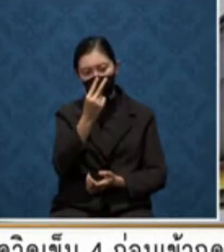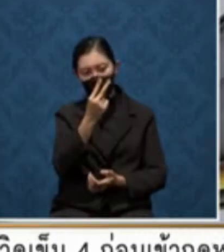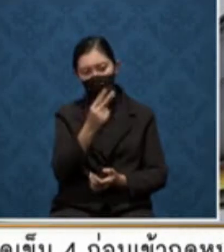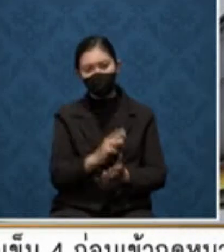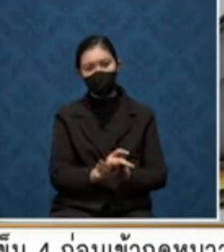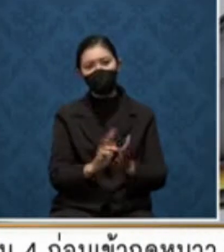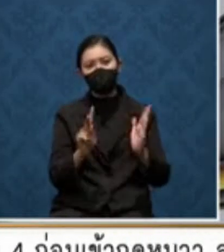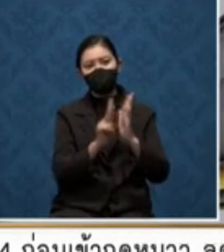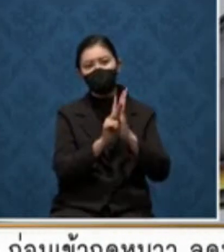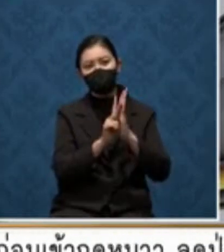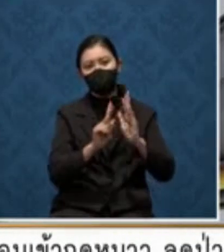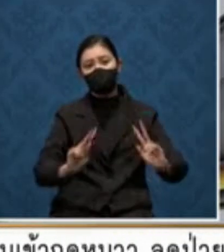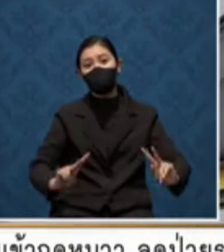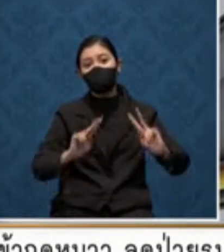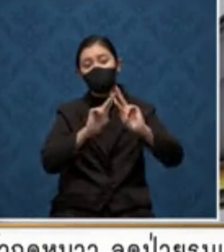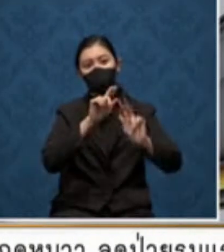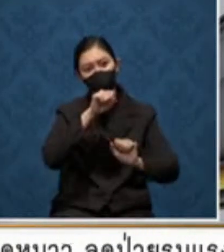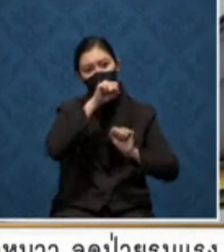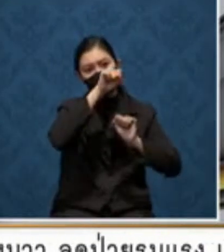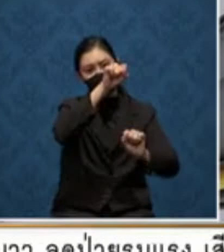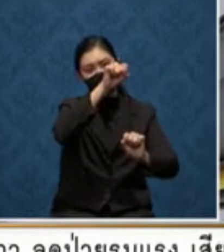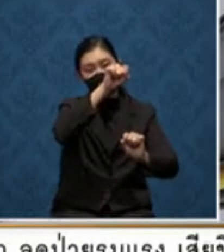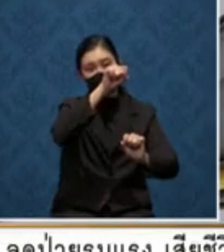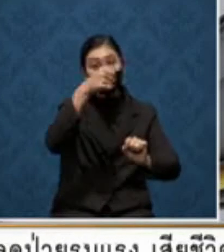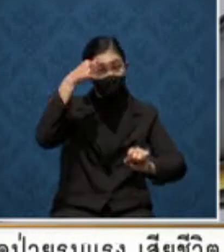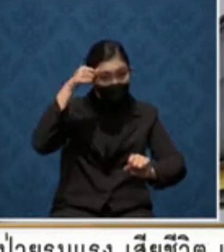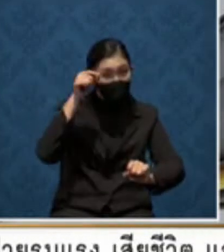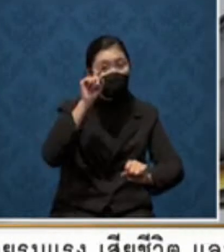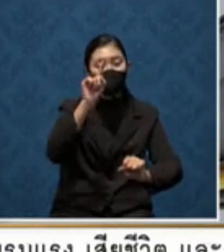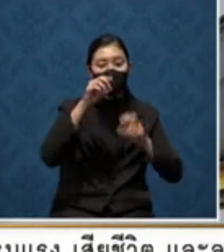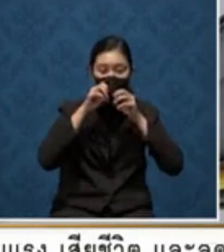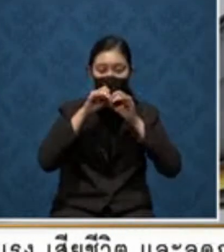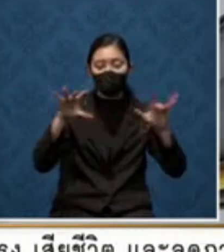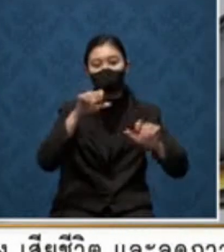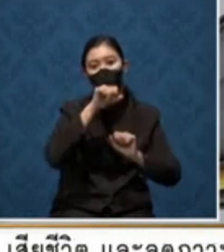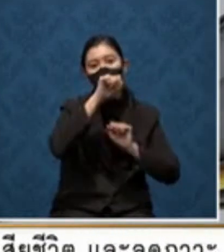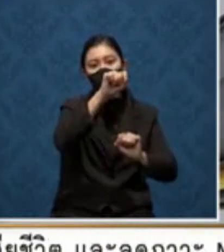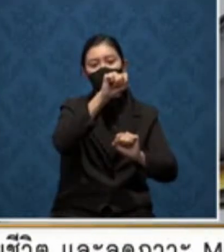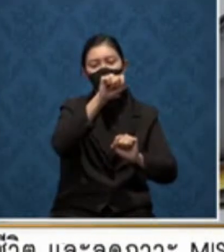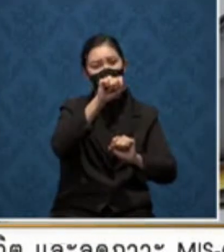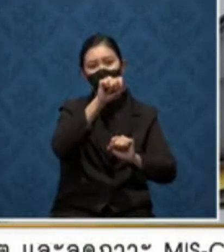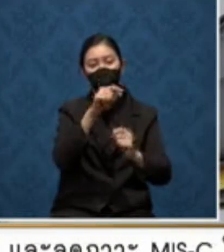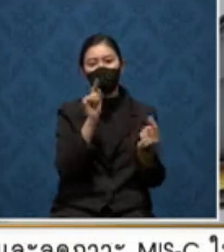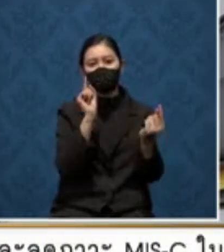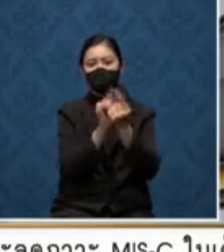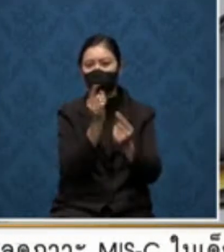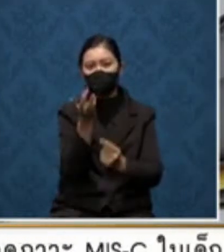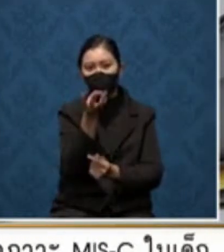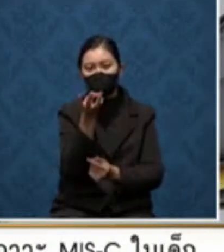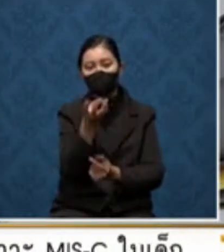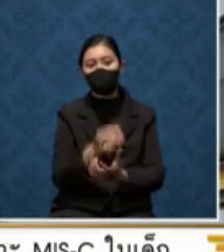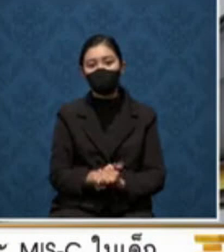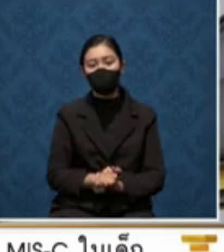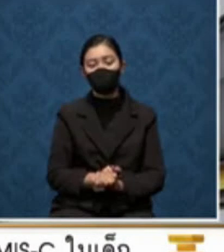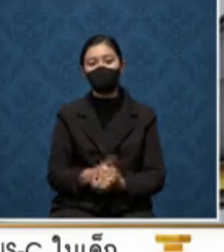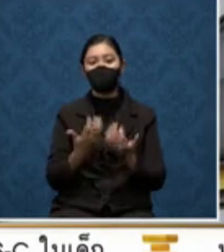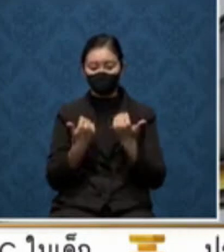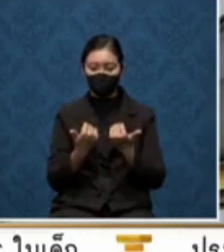ง